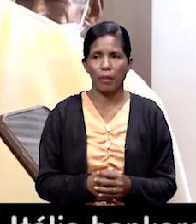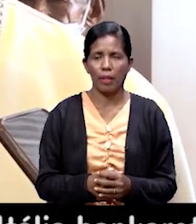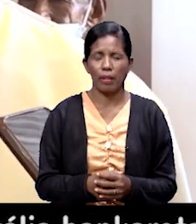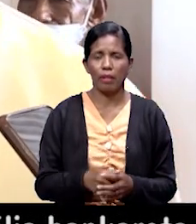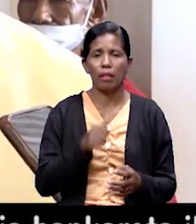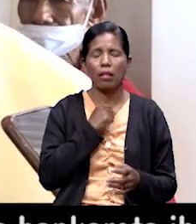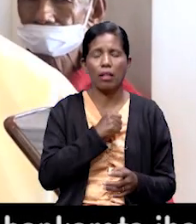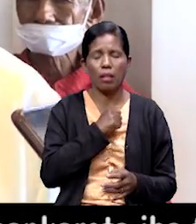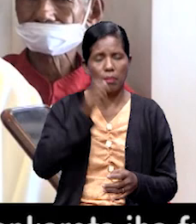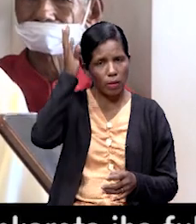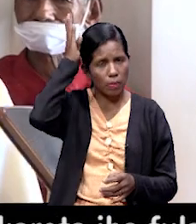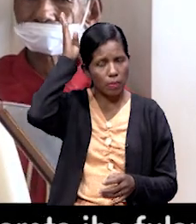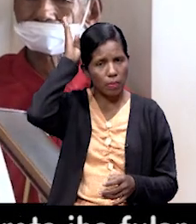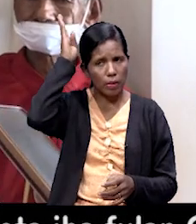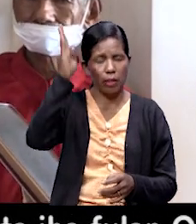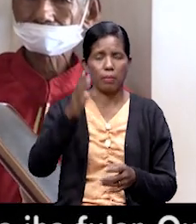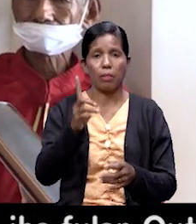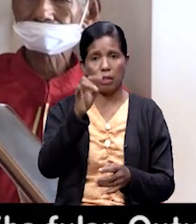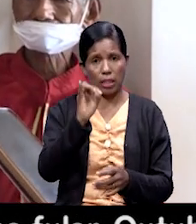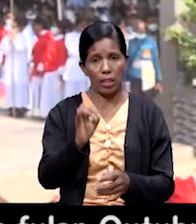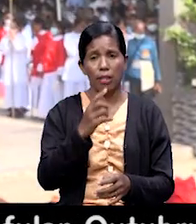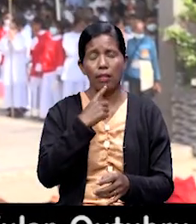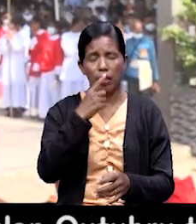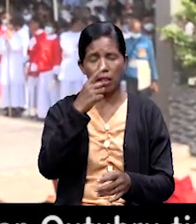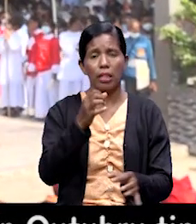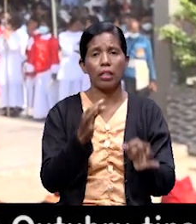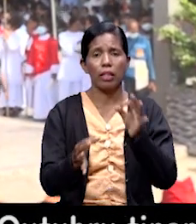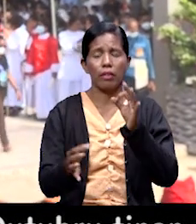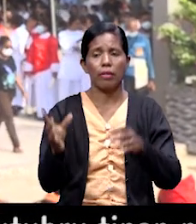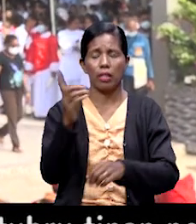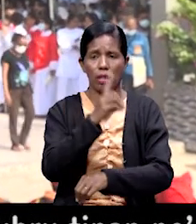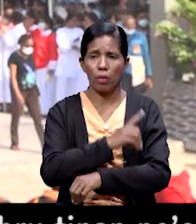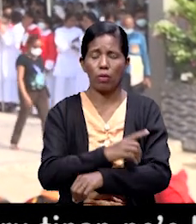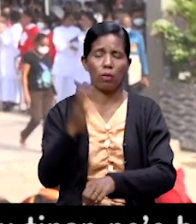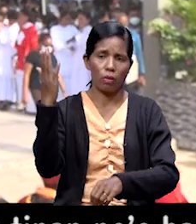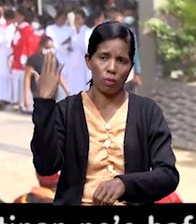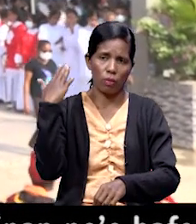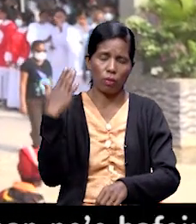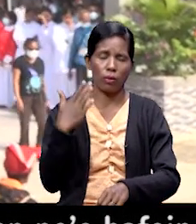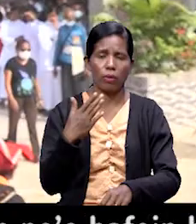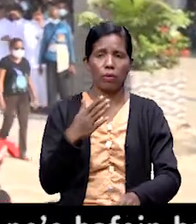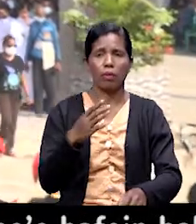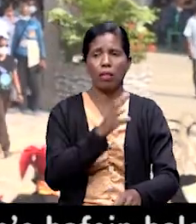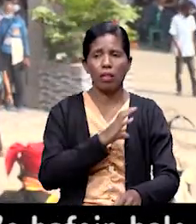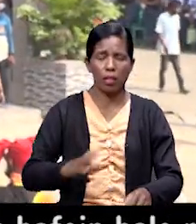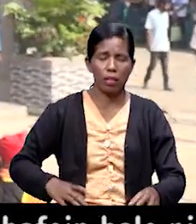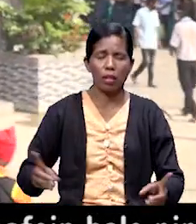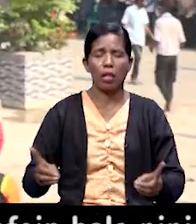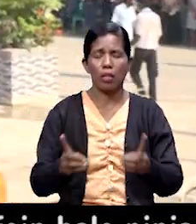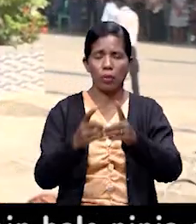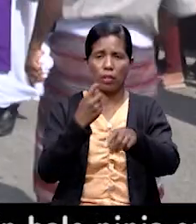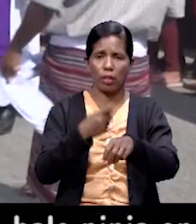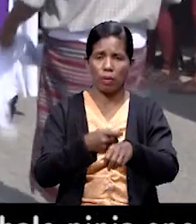Arcebispo Arkidiocese Metropolitana di Lini Hateten, Mashke Hiloron Hirakliba, Sarani Timor Leste Hasoru Situasaung